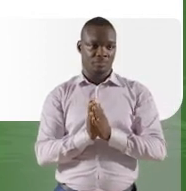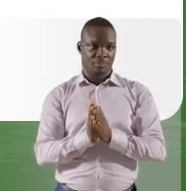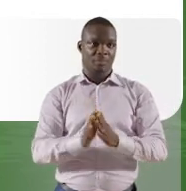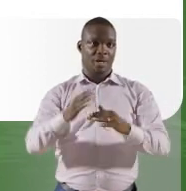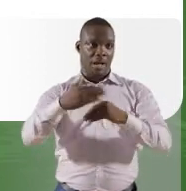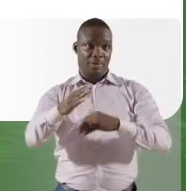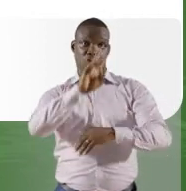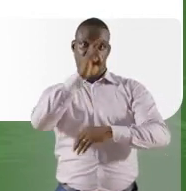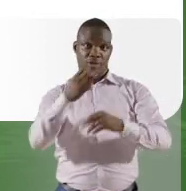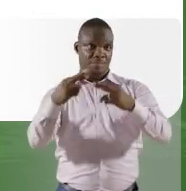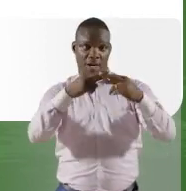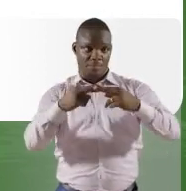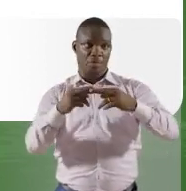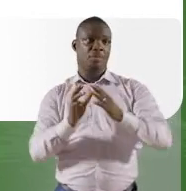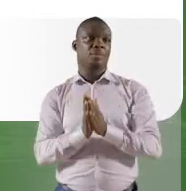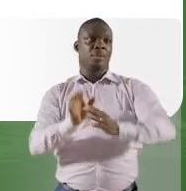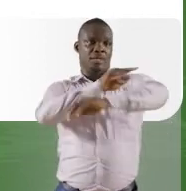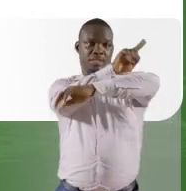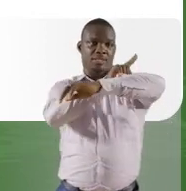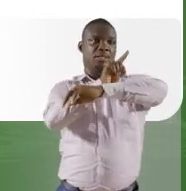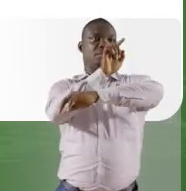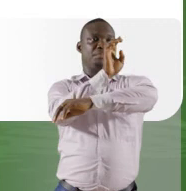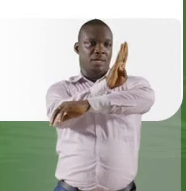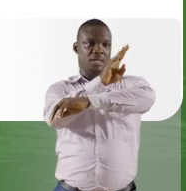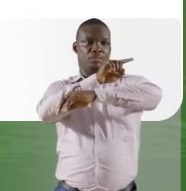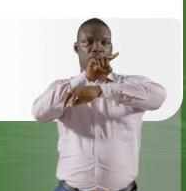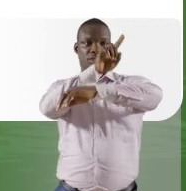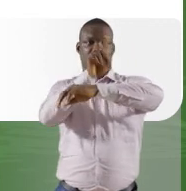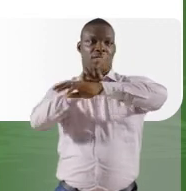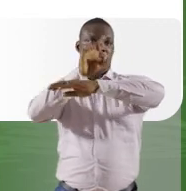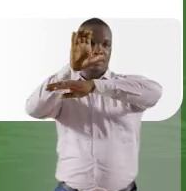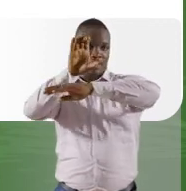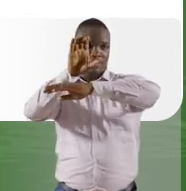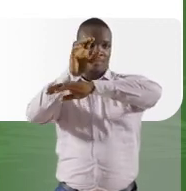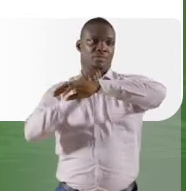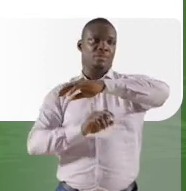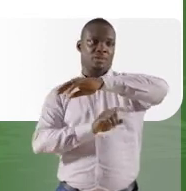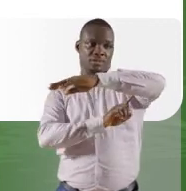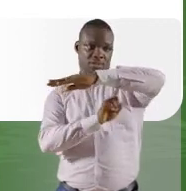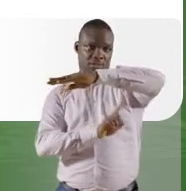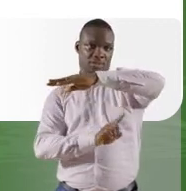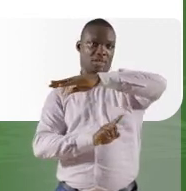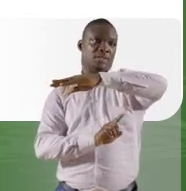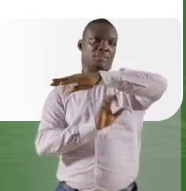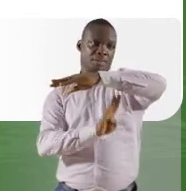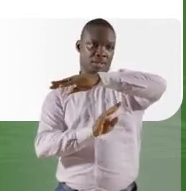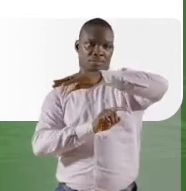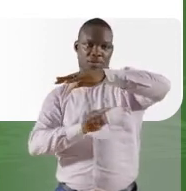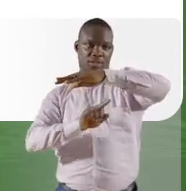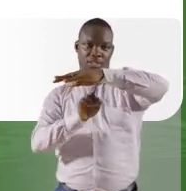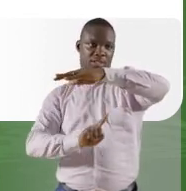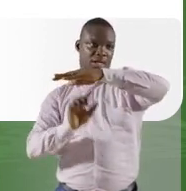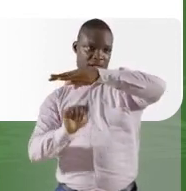Ensuite, le second rapport, ça sera ZB moins ZC sur ZB moins